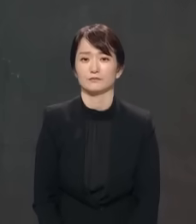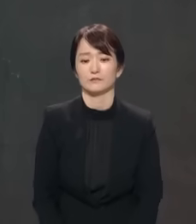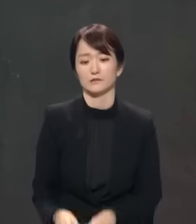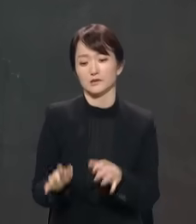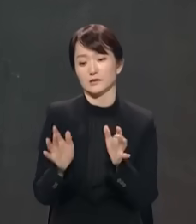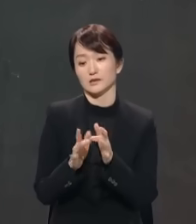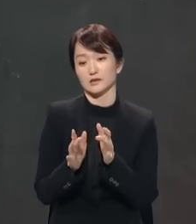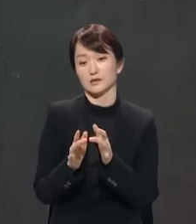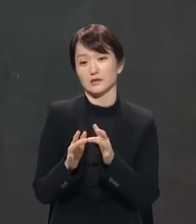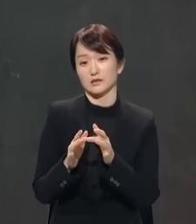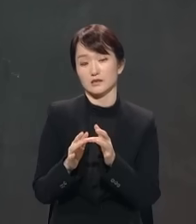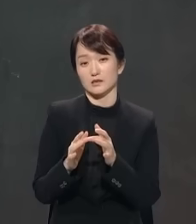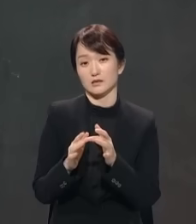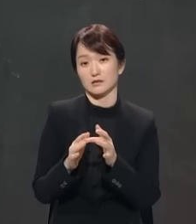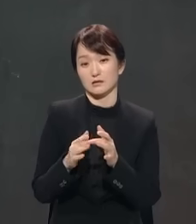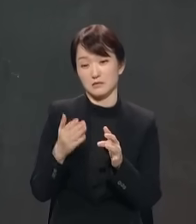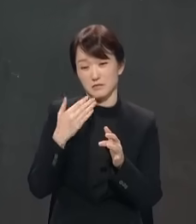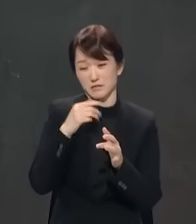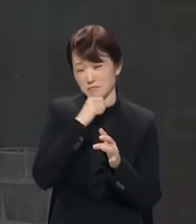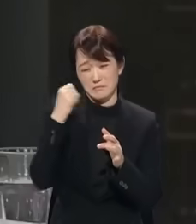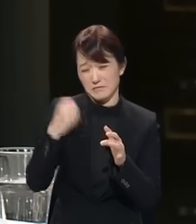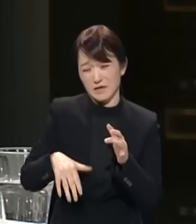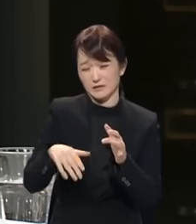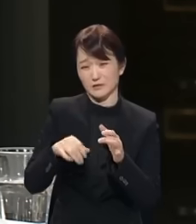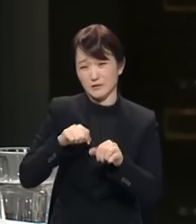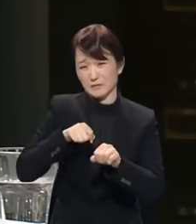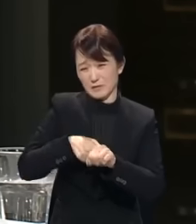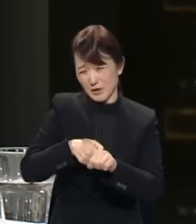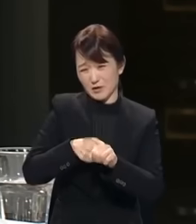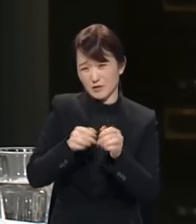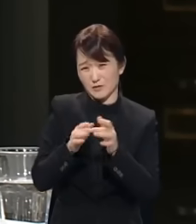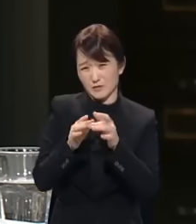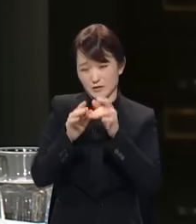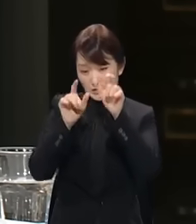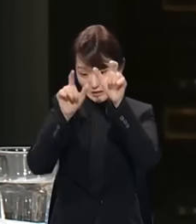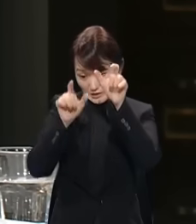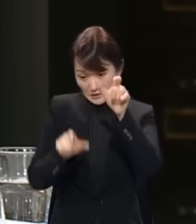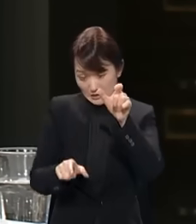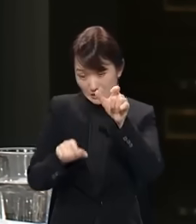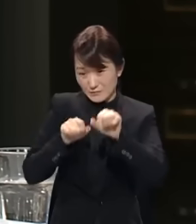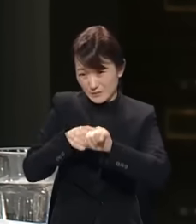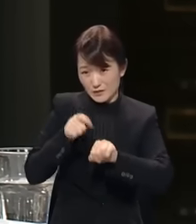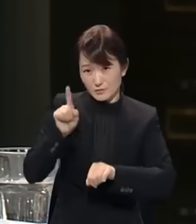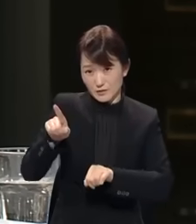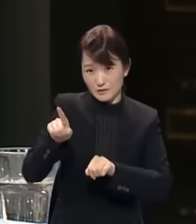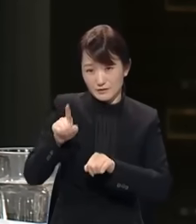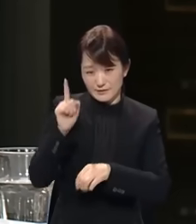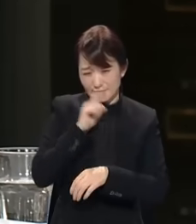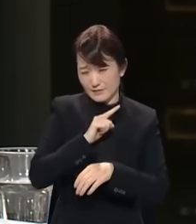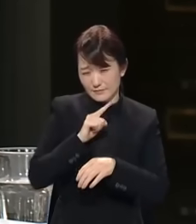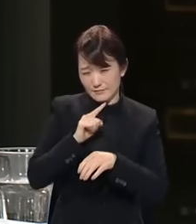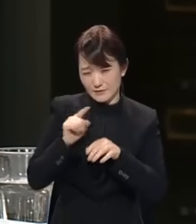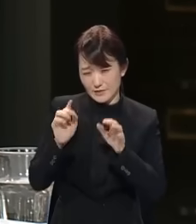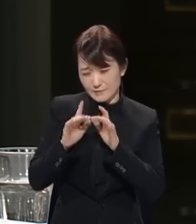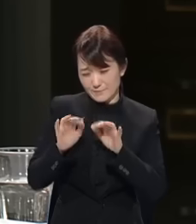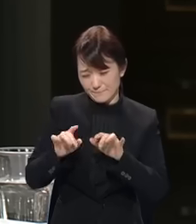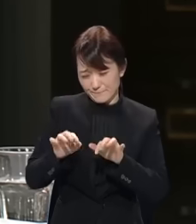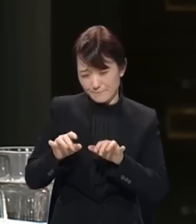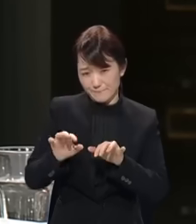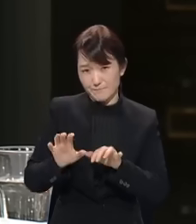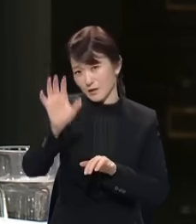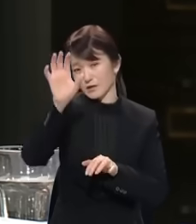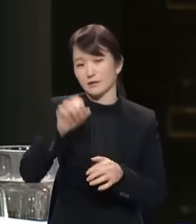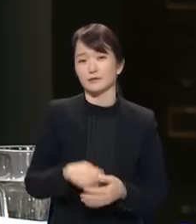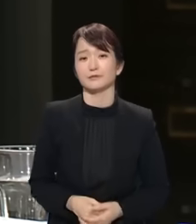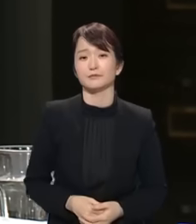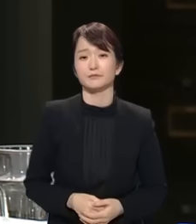별점 테러. 누군가 이 사장님 가게에 별점 테러, 즉 별점 하나를 주면서 악평을 남긴 겁니다. 어떻게 된 일인지